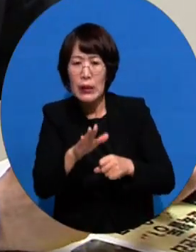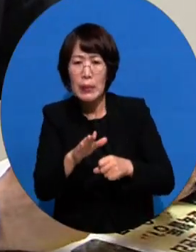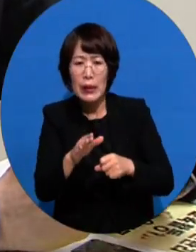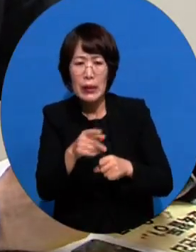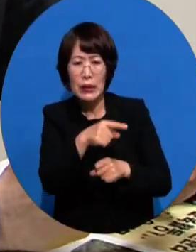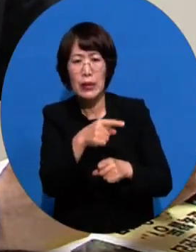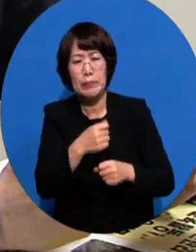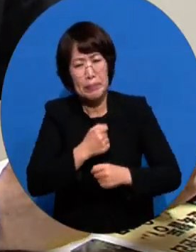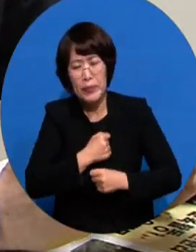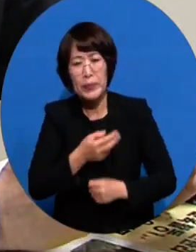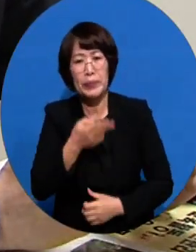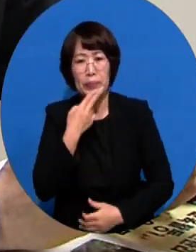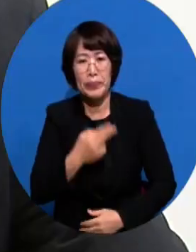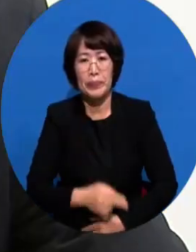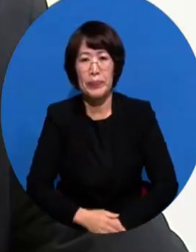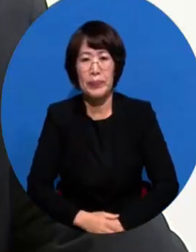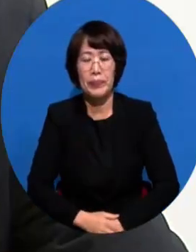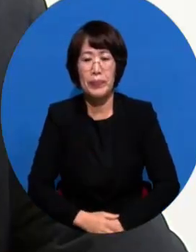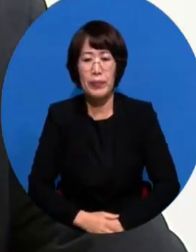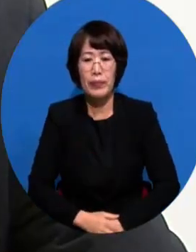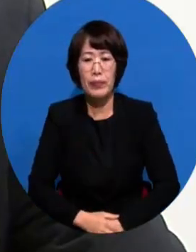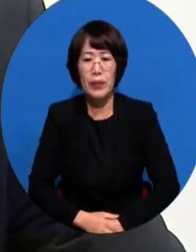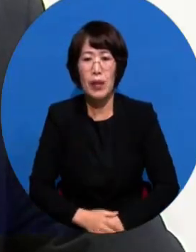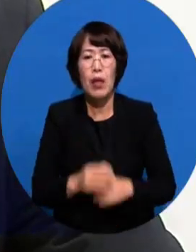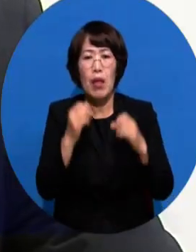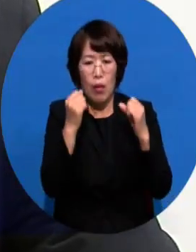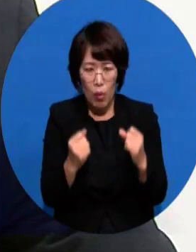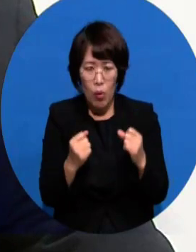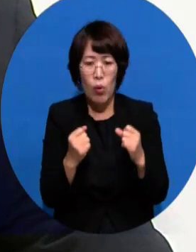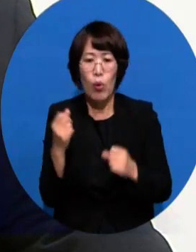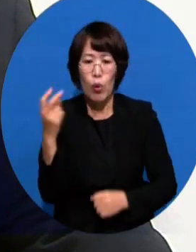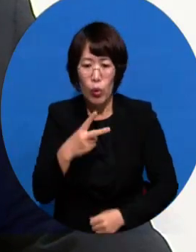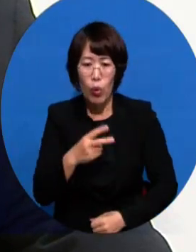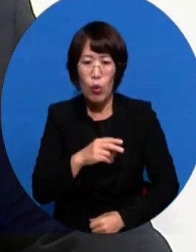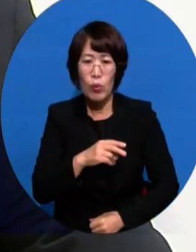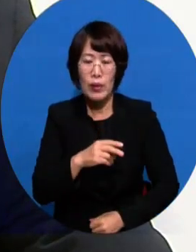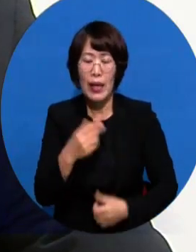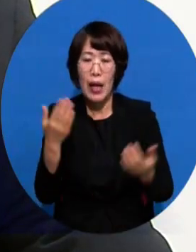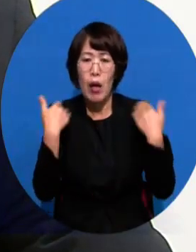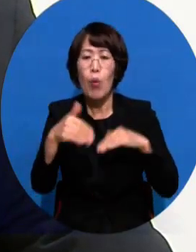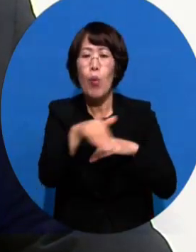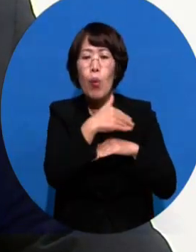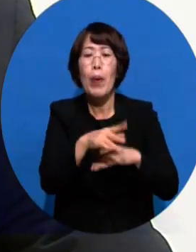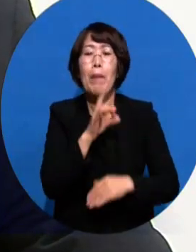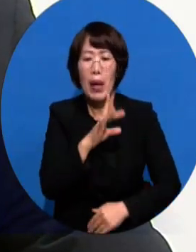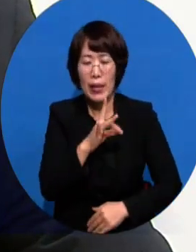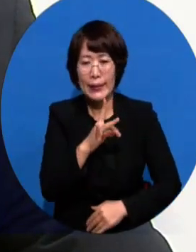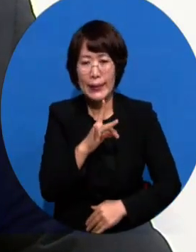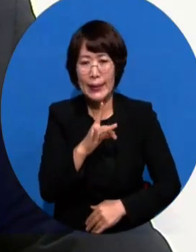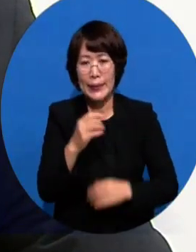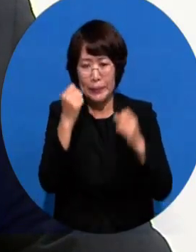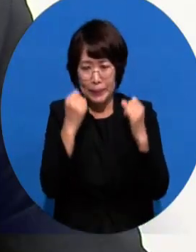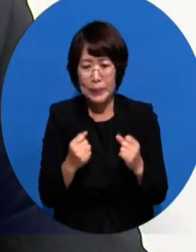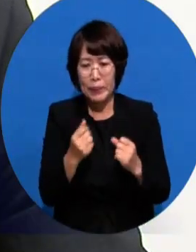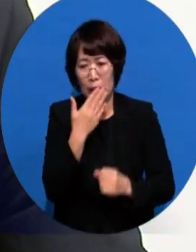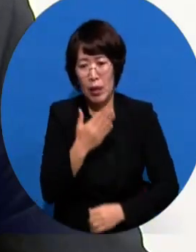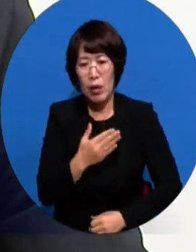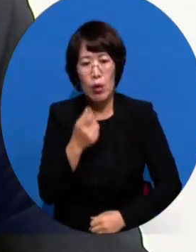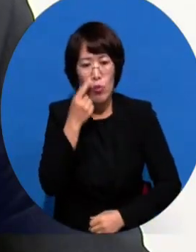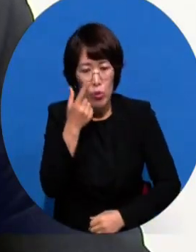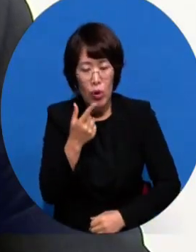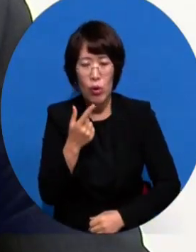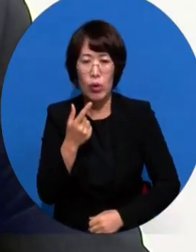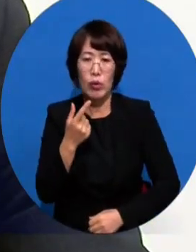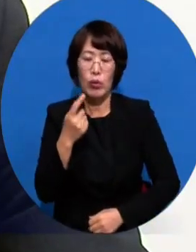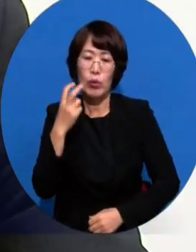지켜지지 않는 것이 현실입니다. 상주하기도 하고 하지만 등하교 시간에 집중 배치가 되는 거죠. 6개월에서